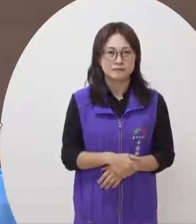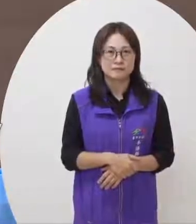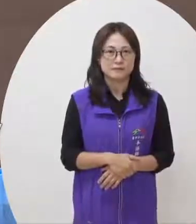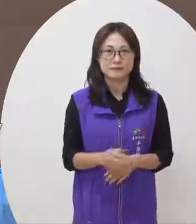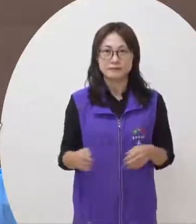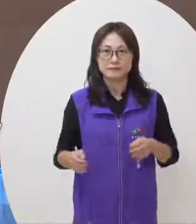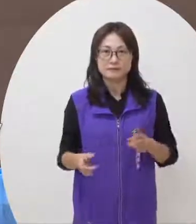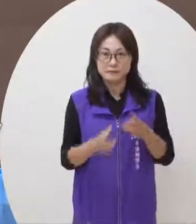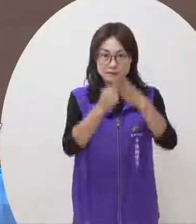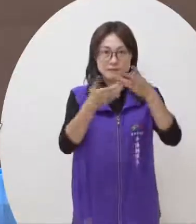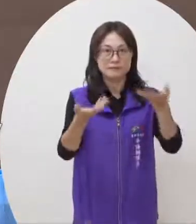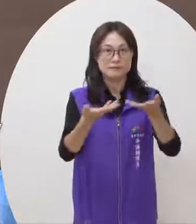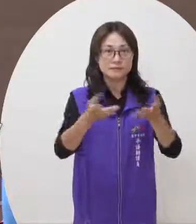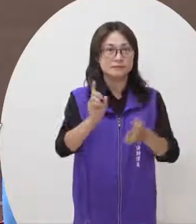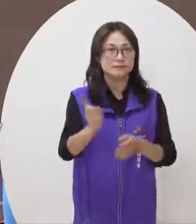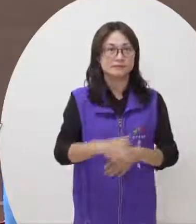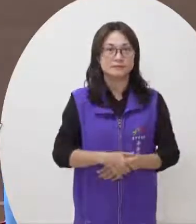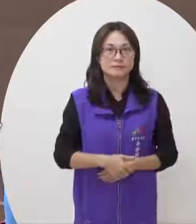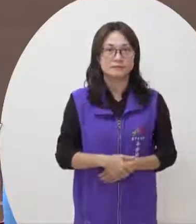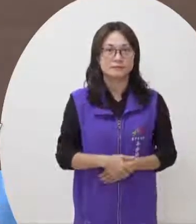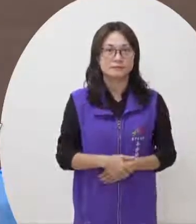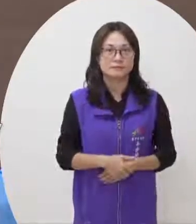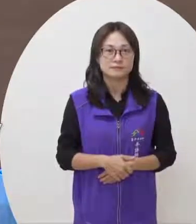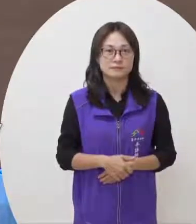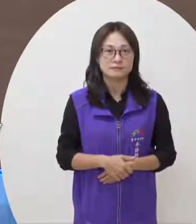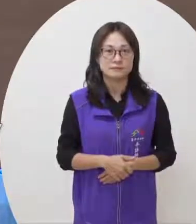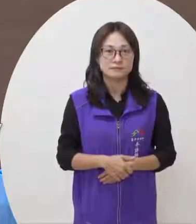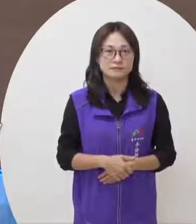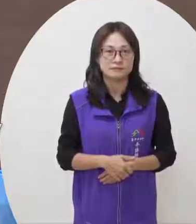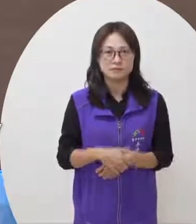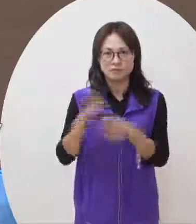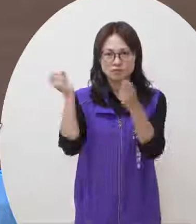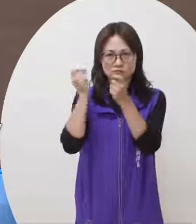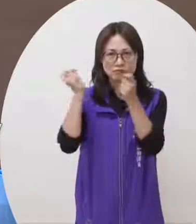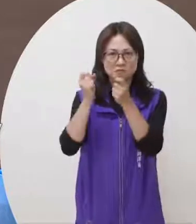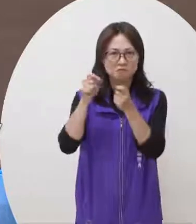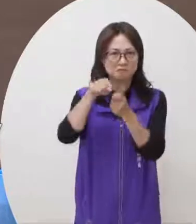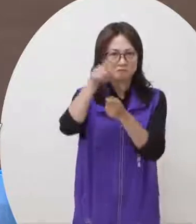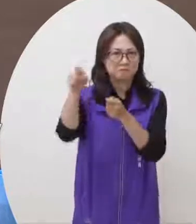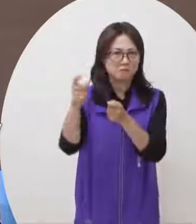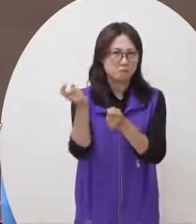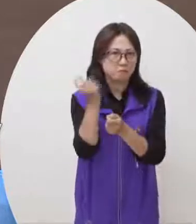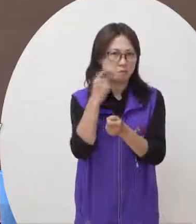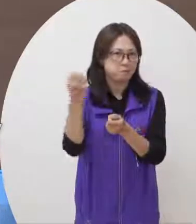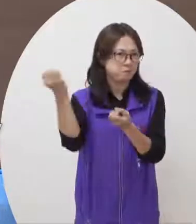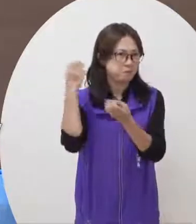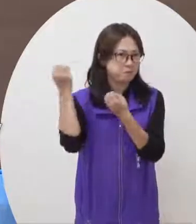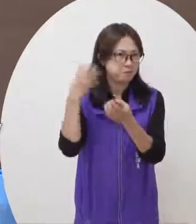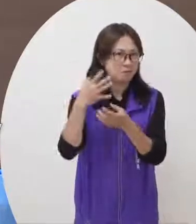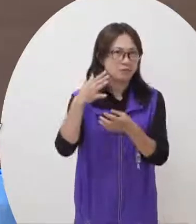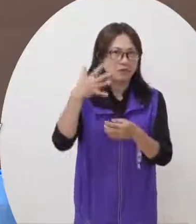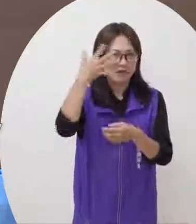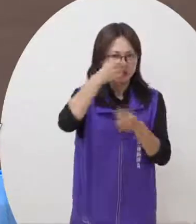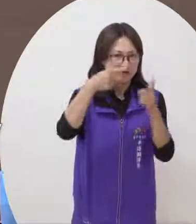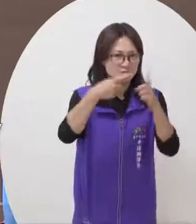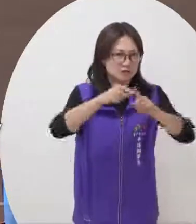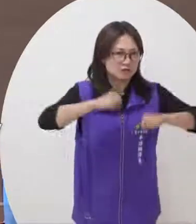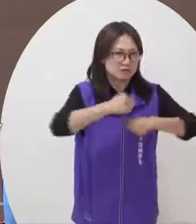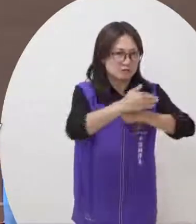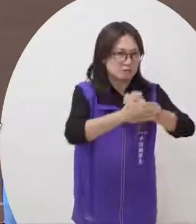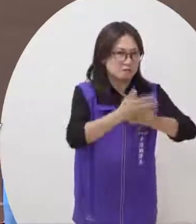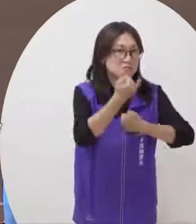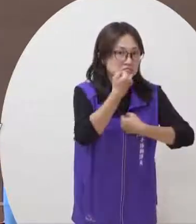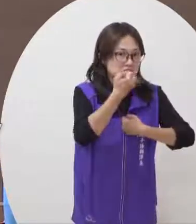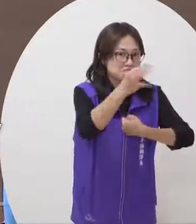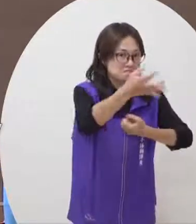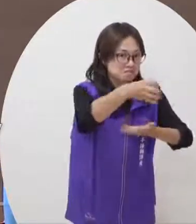三件事情要跟大家报告，最近有在谣传哈，说哎老狼跟不会在捏鸡哈，